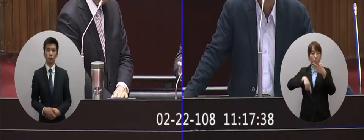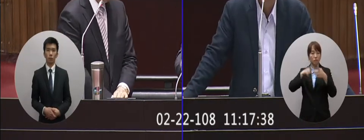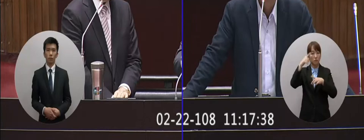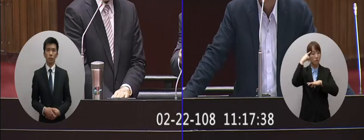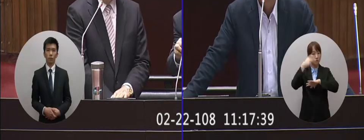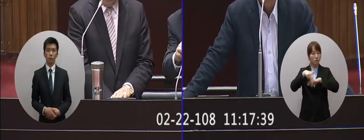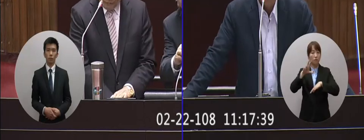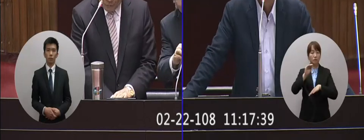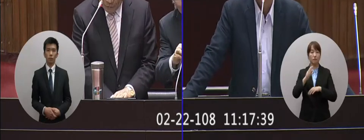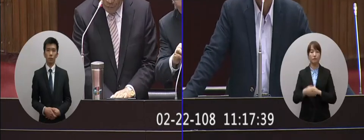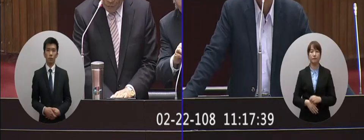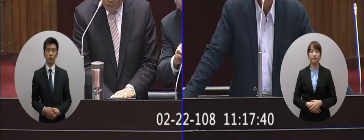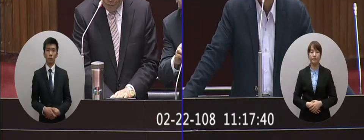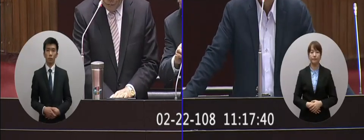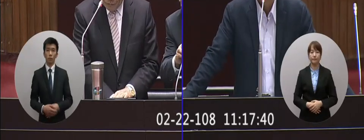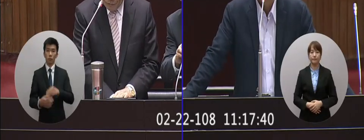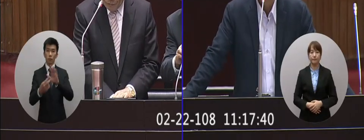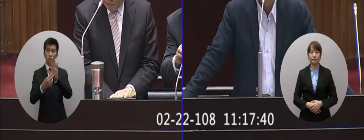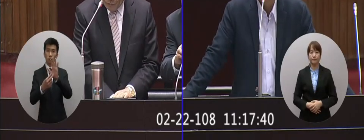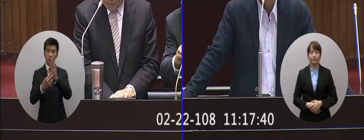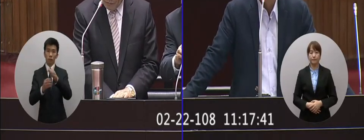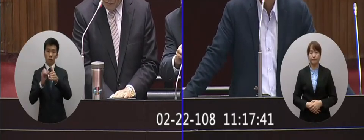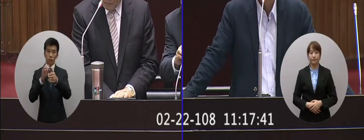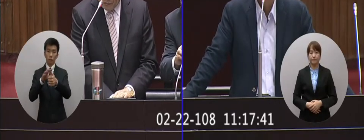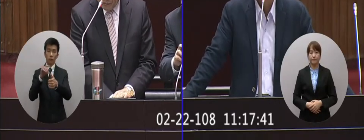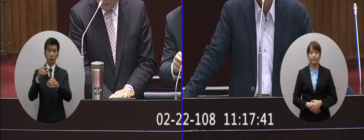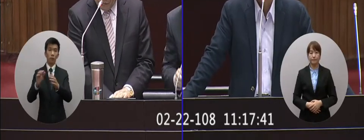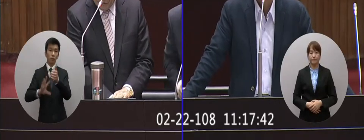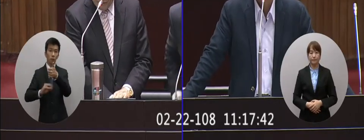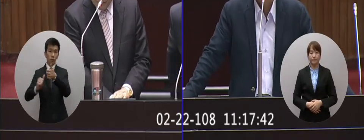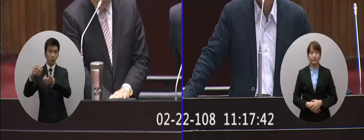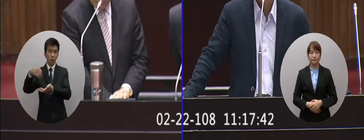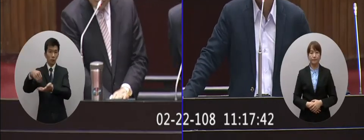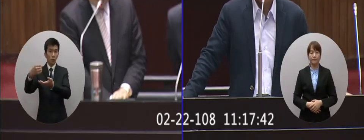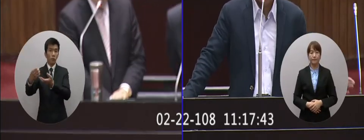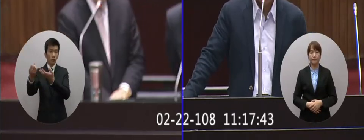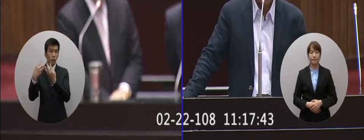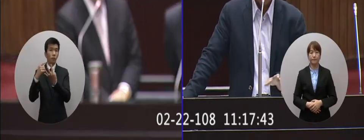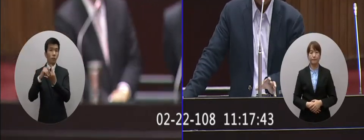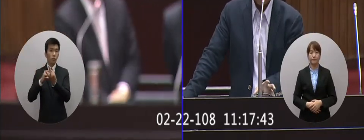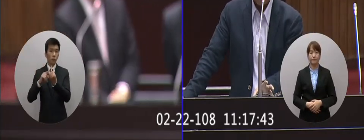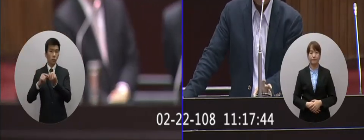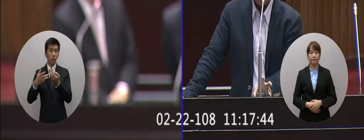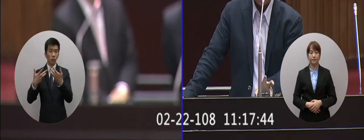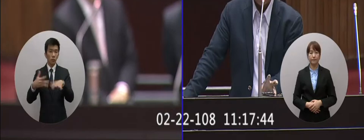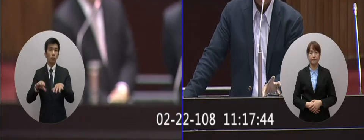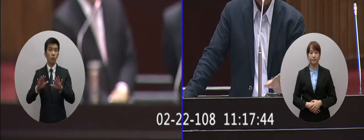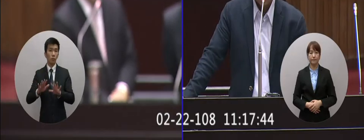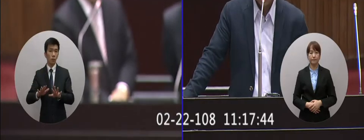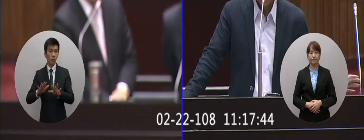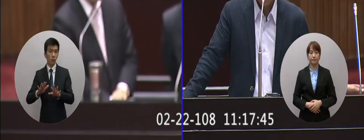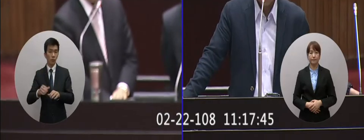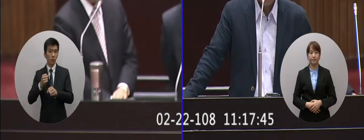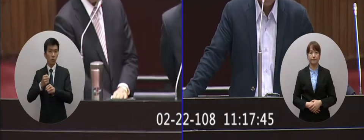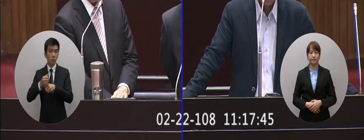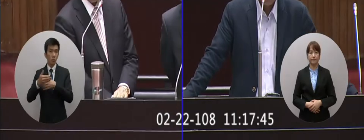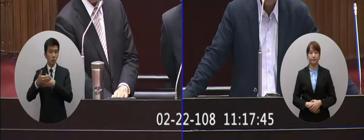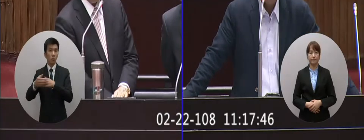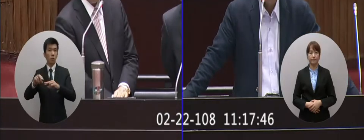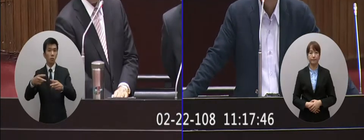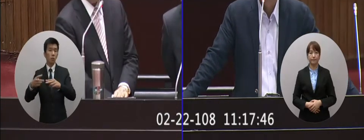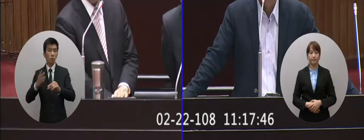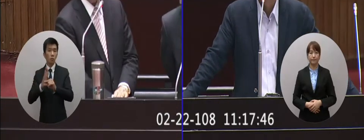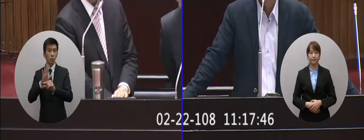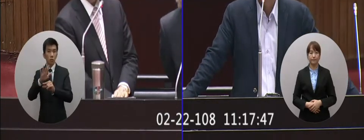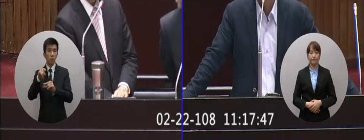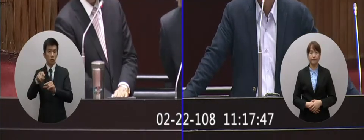划？ 跟委员报告，我想委员提的这些议题其实陆陆续续过程也都有，因为这主管机关还是在